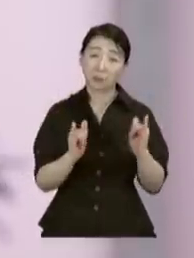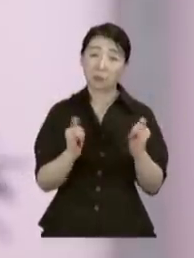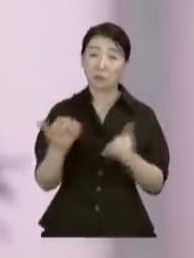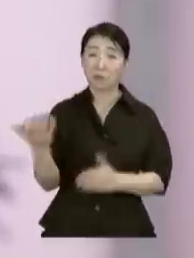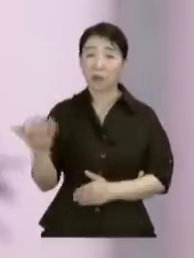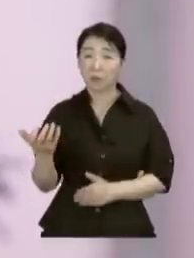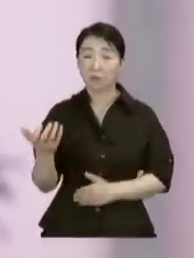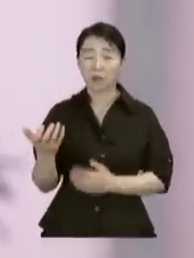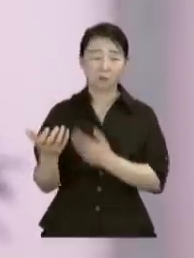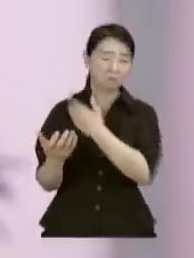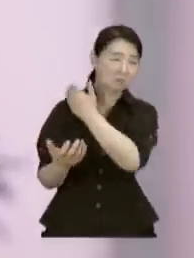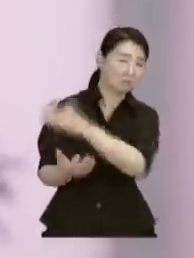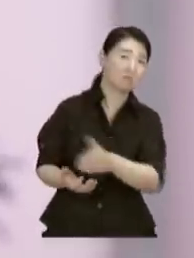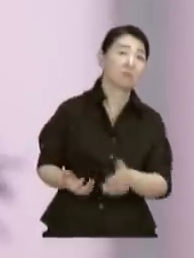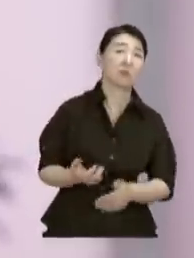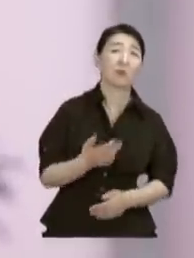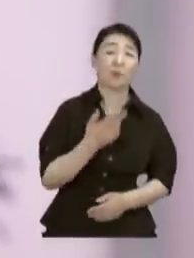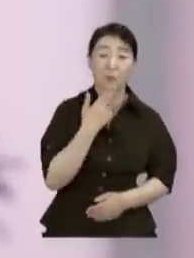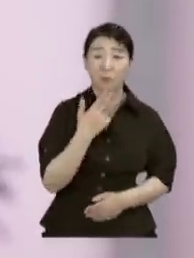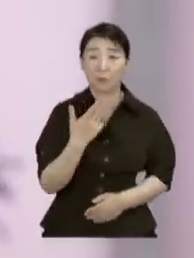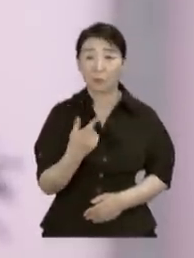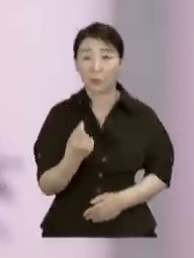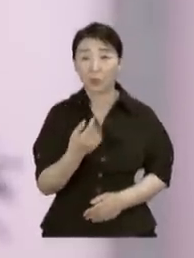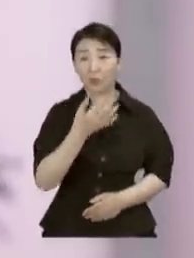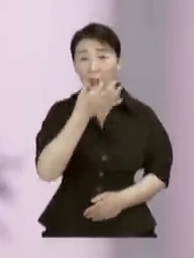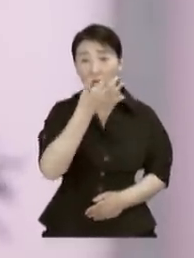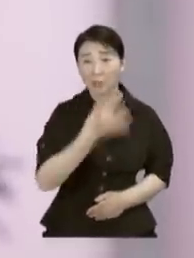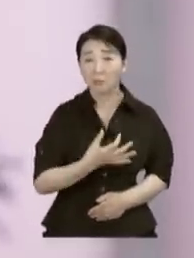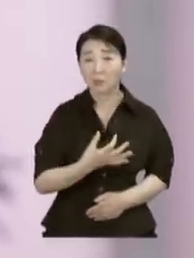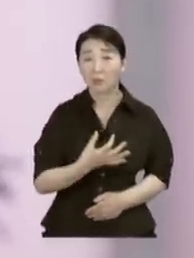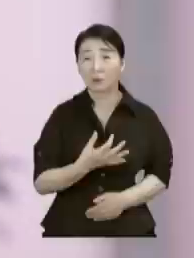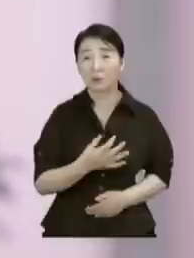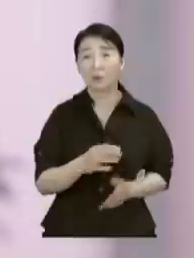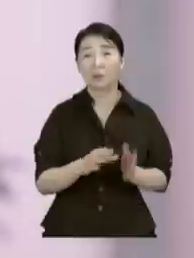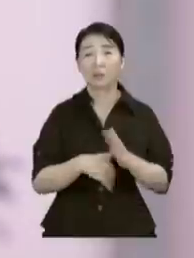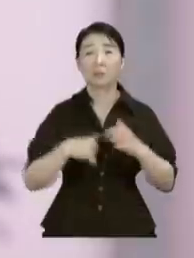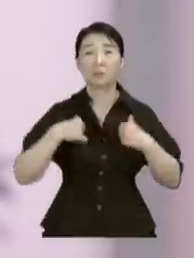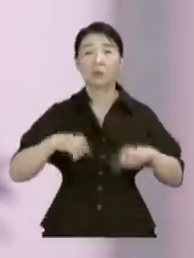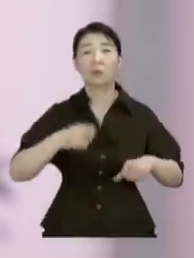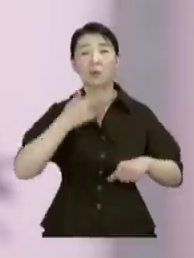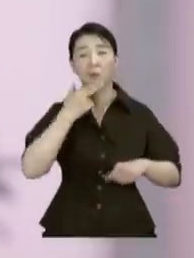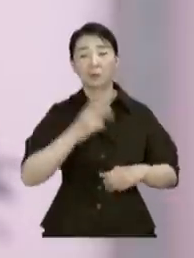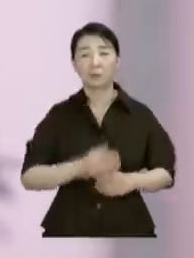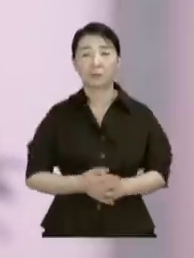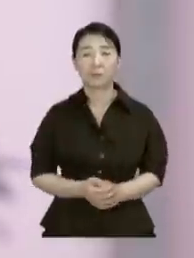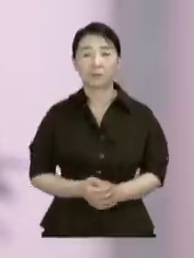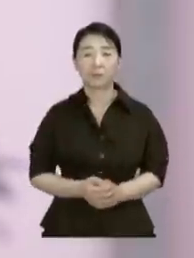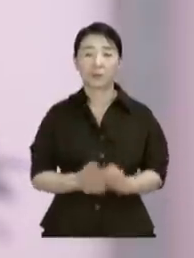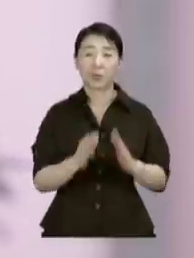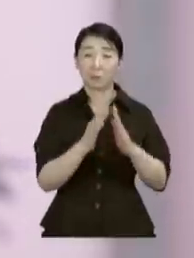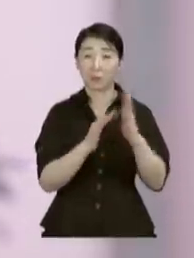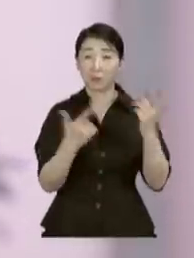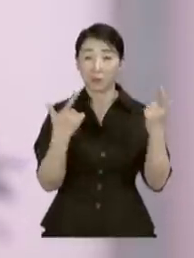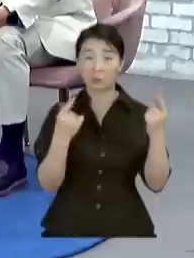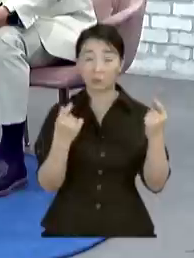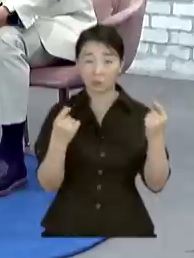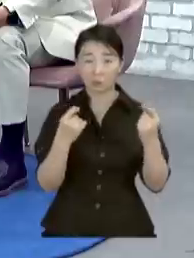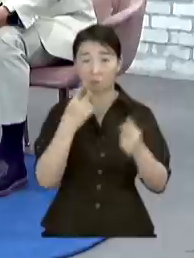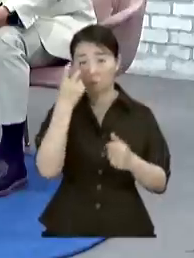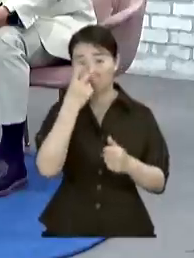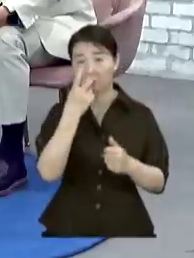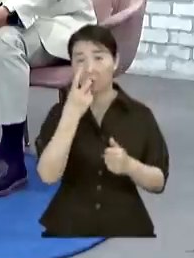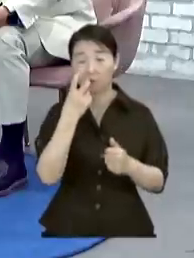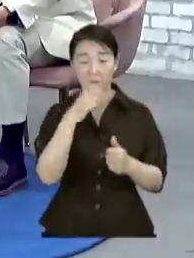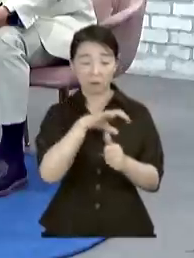뭐 외면하지 않잖아요. 그렇죠. 어쩔 예, 수 없지요. 힘들다고 예. 뭐 우리가 포기하지 않잖아요. 그러니까 가족처럼 돌본다면